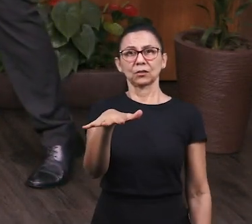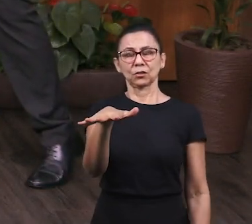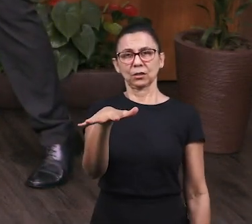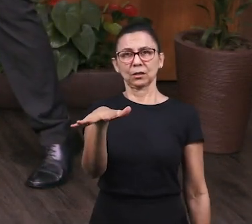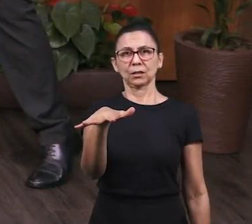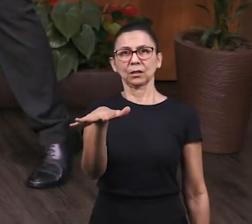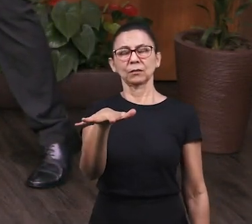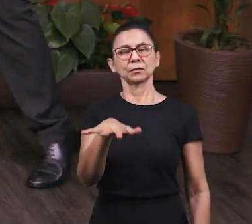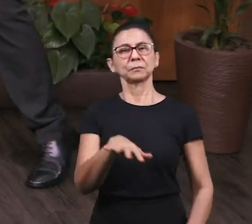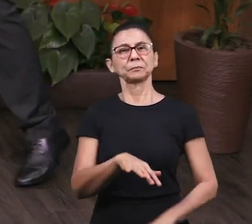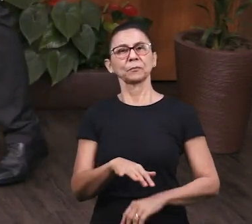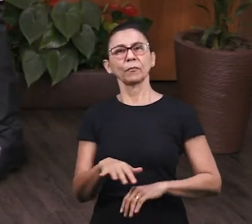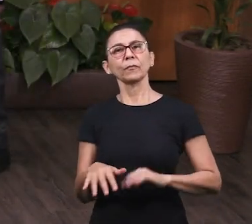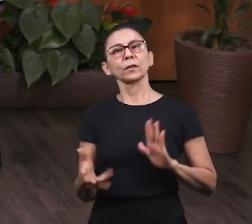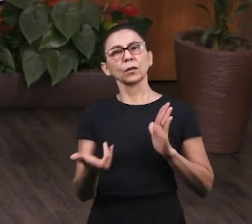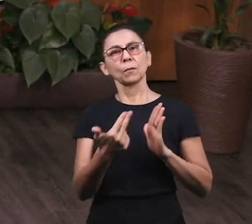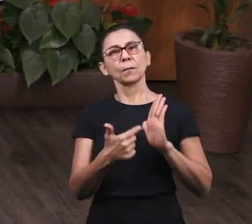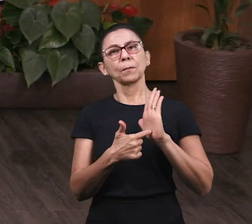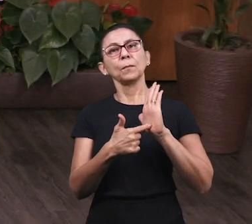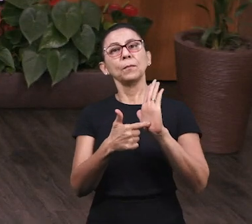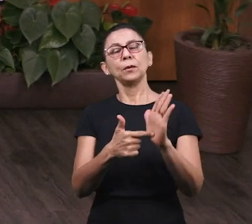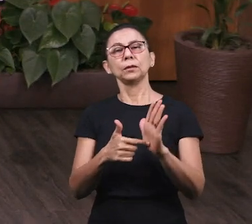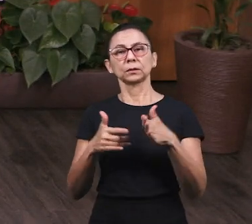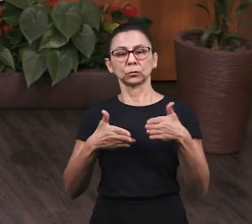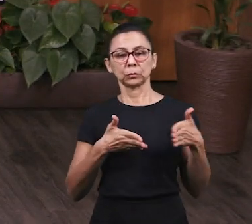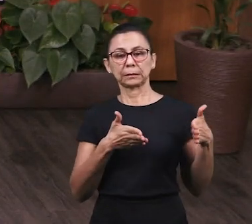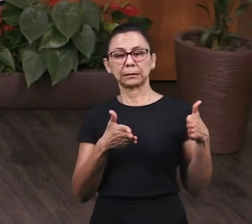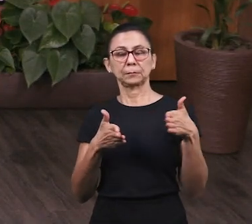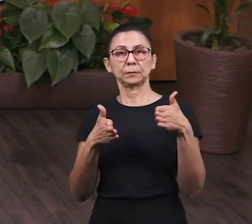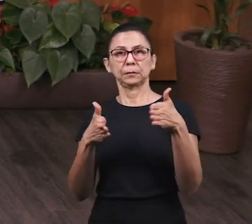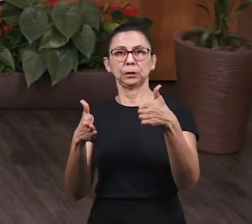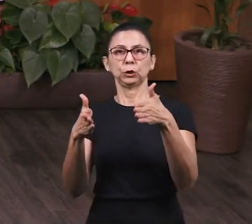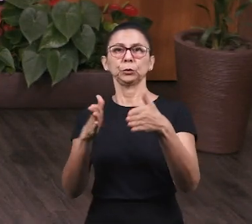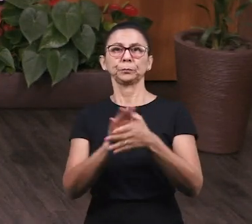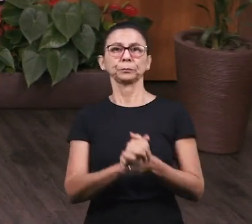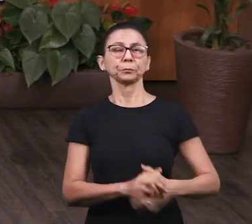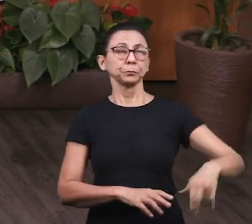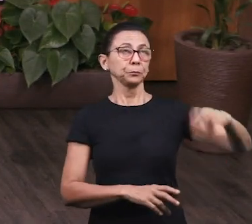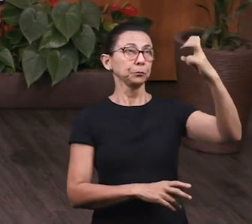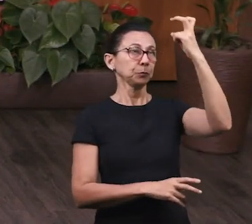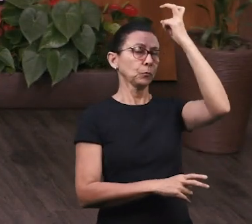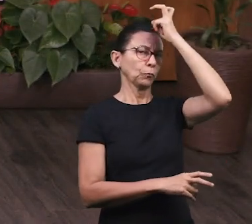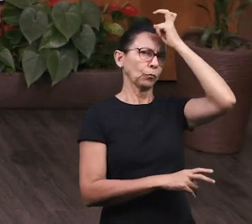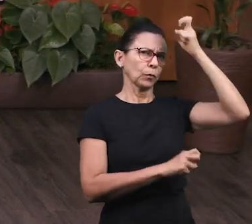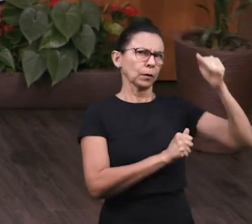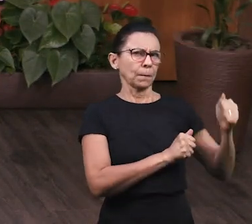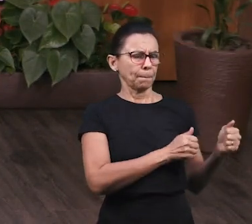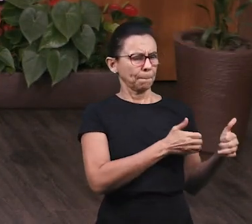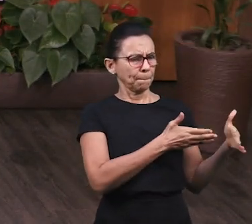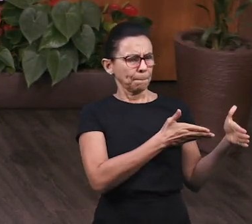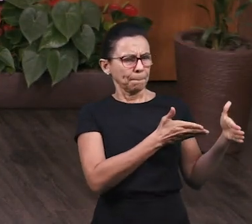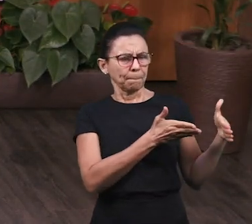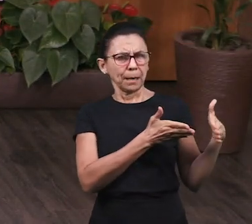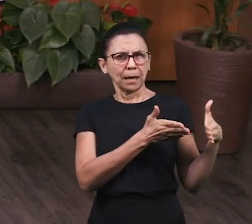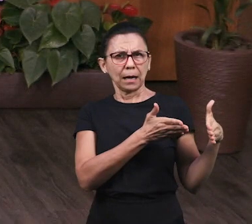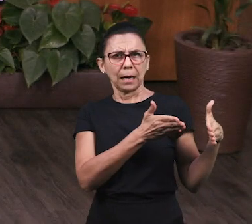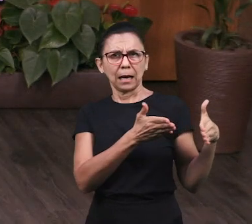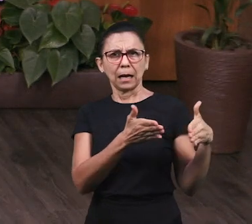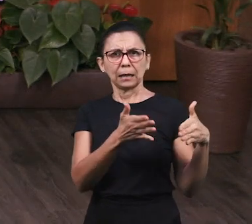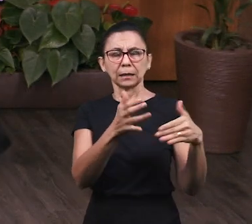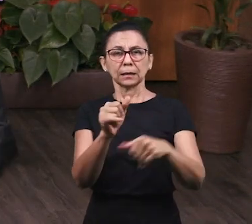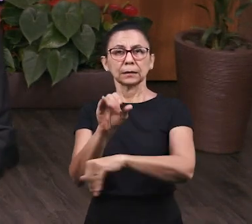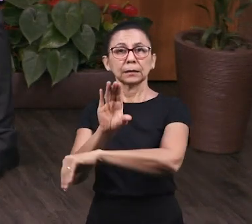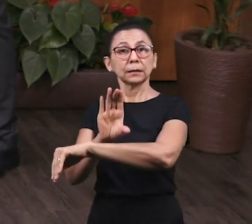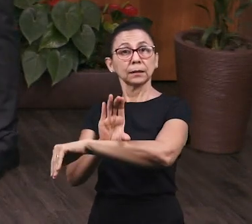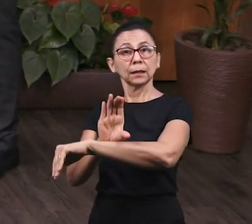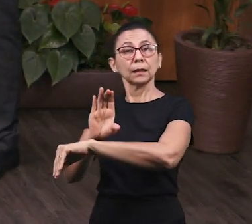jusqu'à cette région. C'est un tableau qui montre donc le parcours du peuple d'Israël quand ils ont quitté